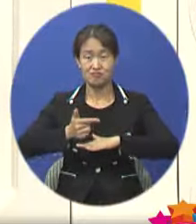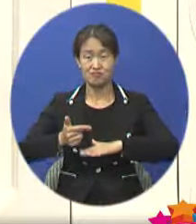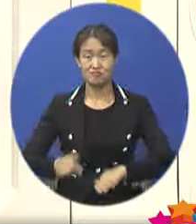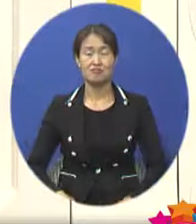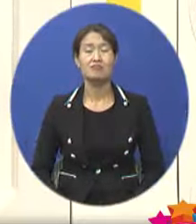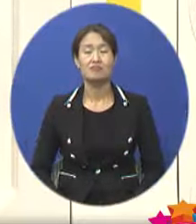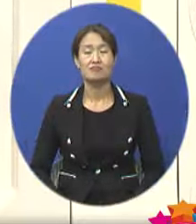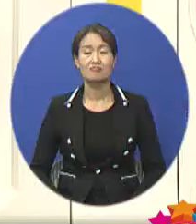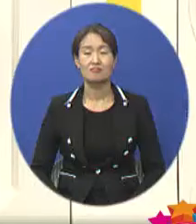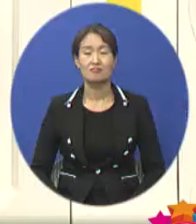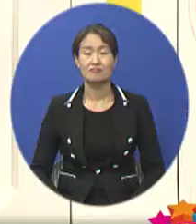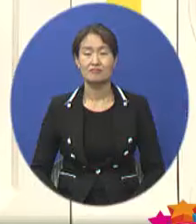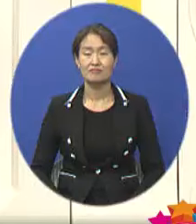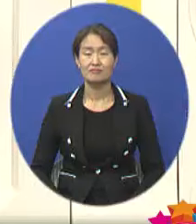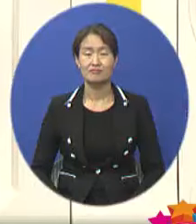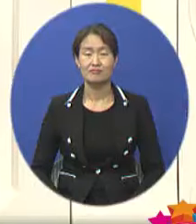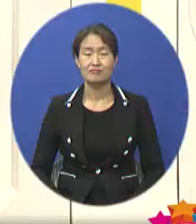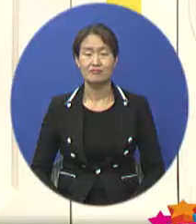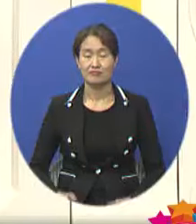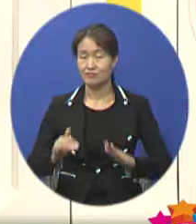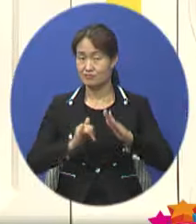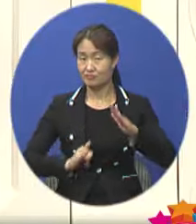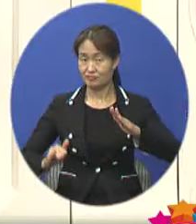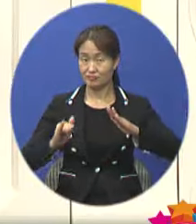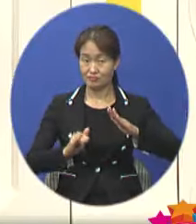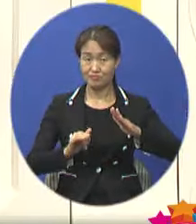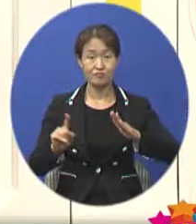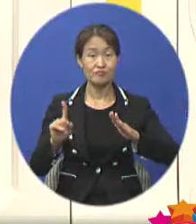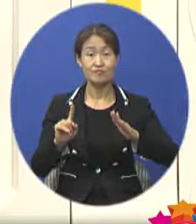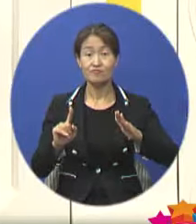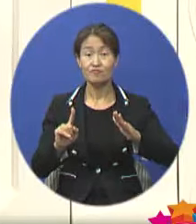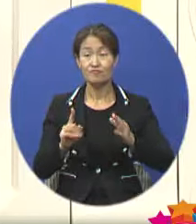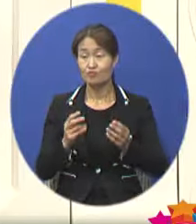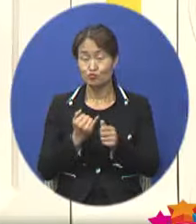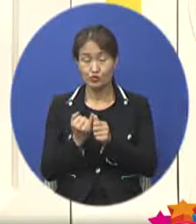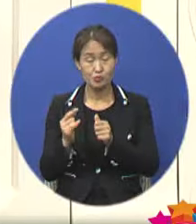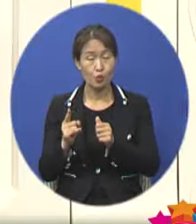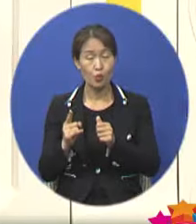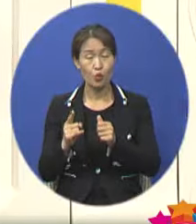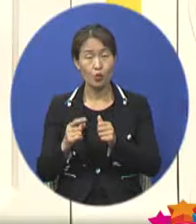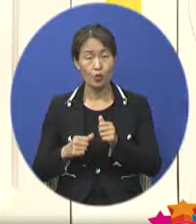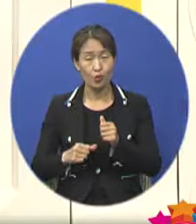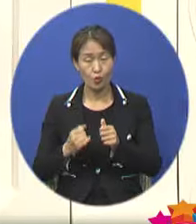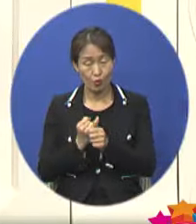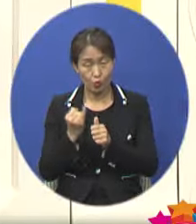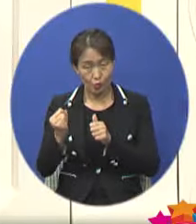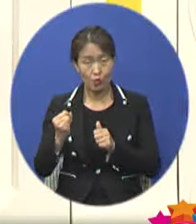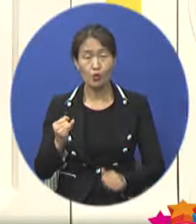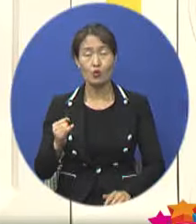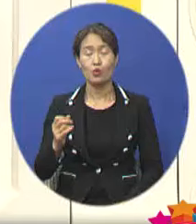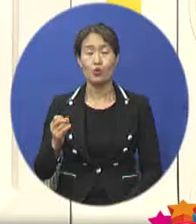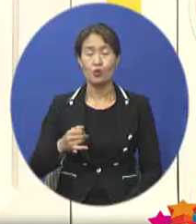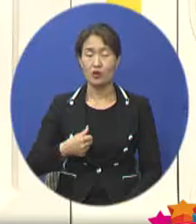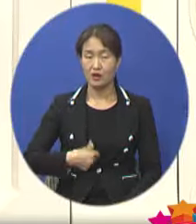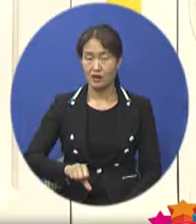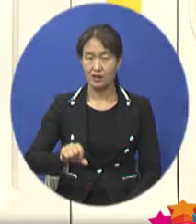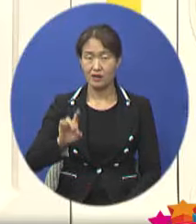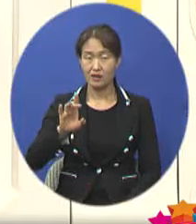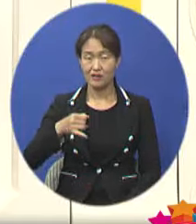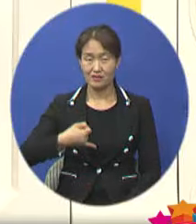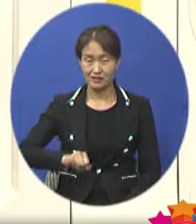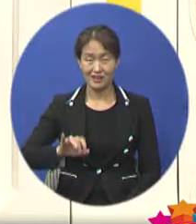네. 근데 이제 우리 가족분들은 어떻게 되세요? 가족분들. 저희 집사람하고요. 아들 하나, 딸